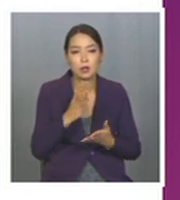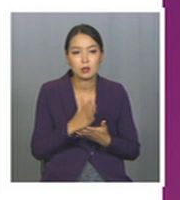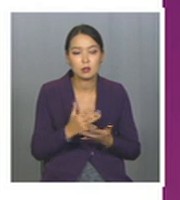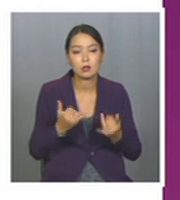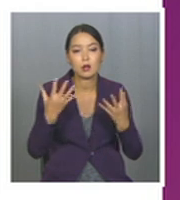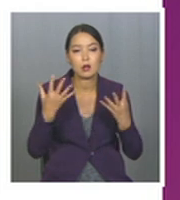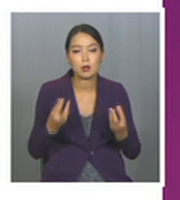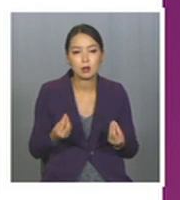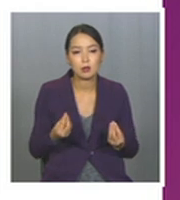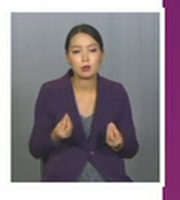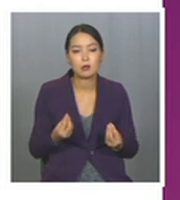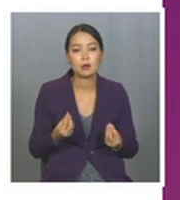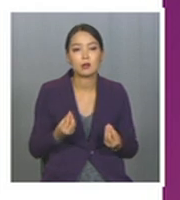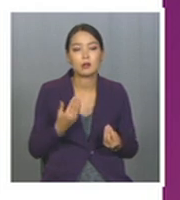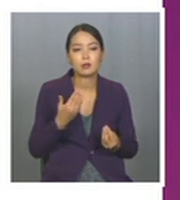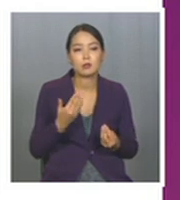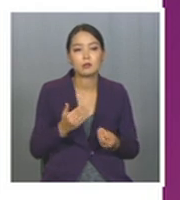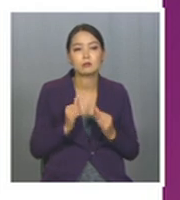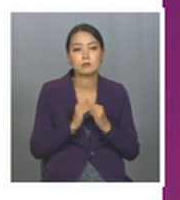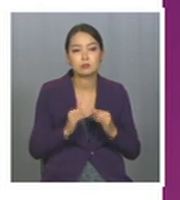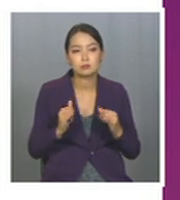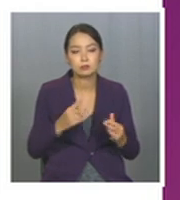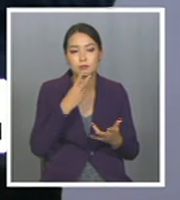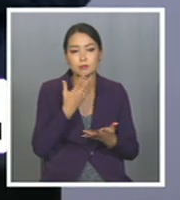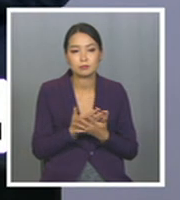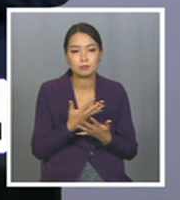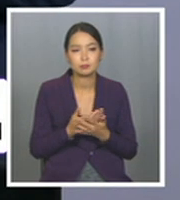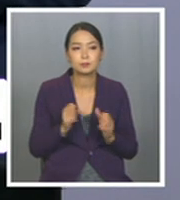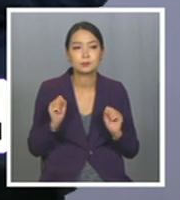кездегі Жапонияның дамуын айтып көрсетуімізге болады.